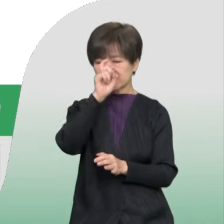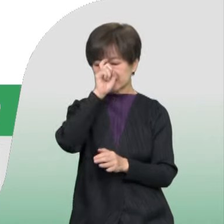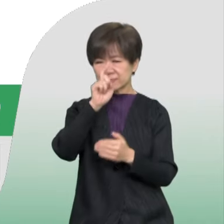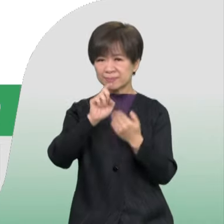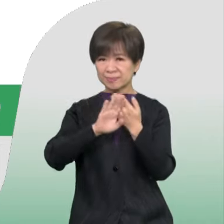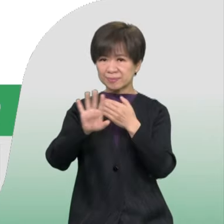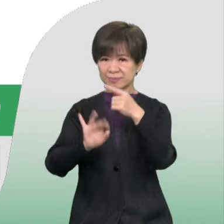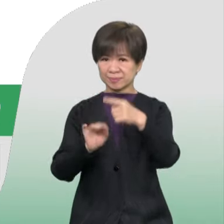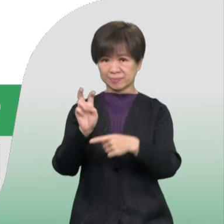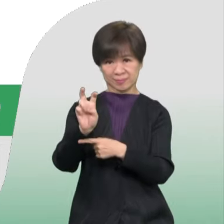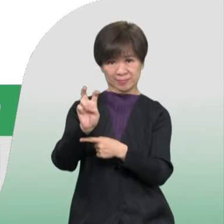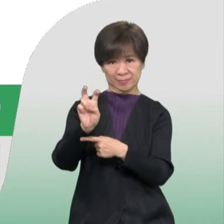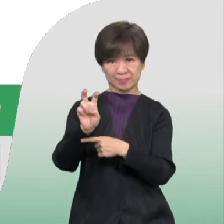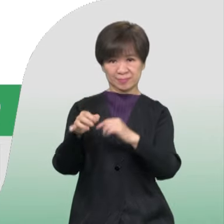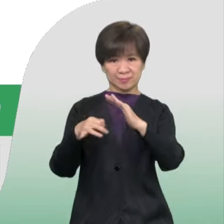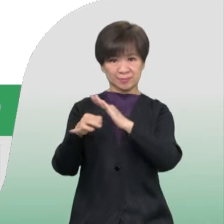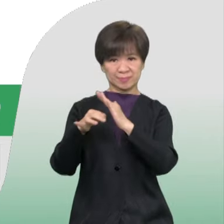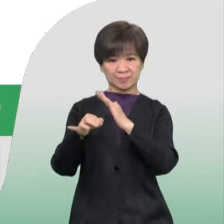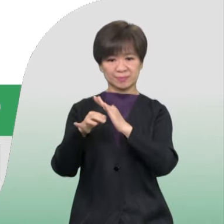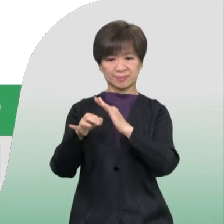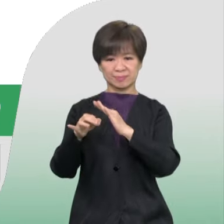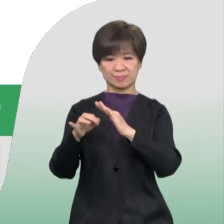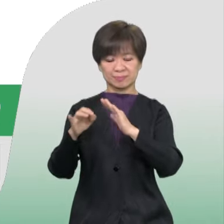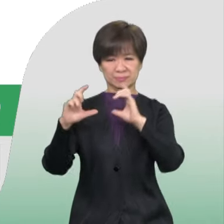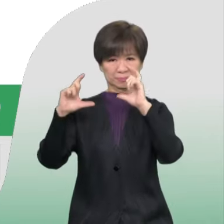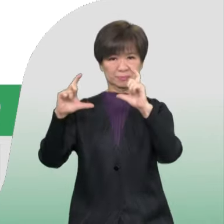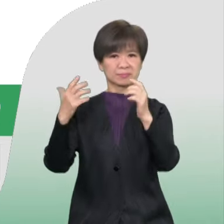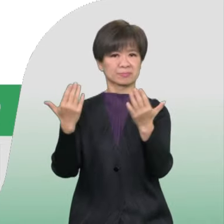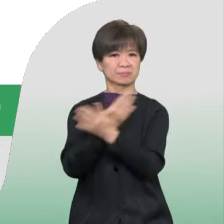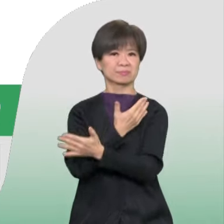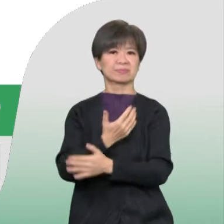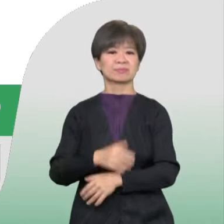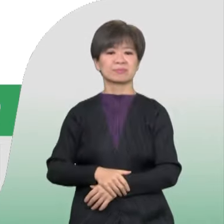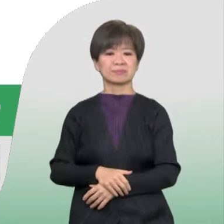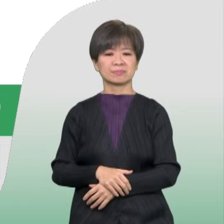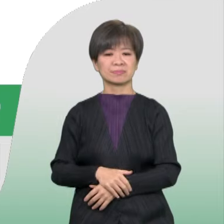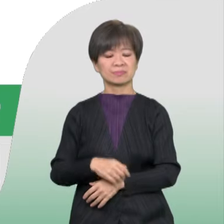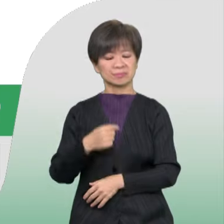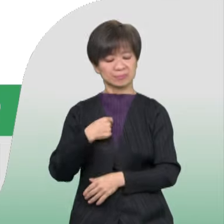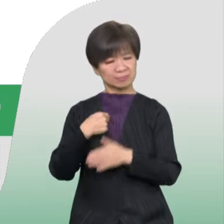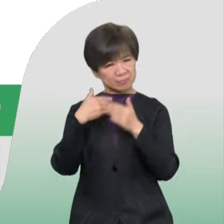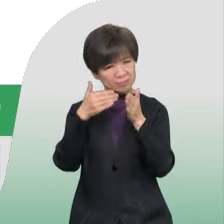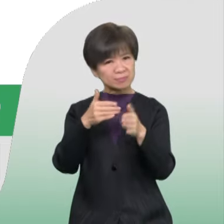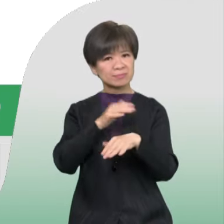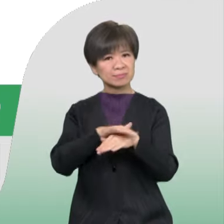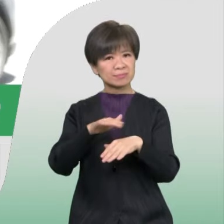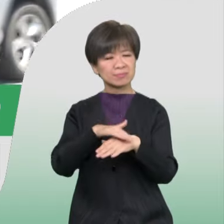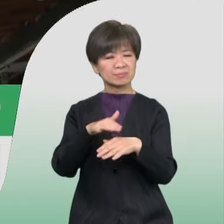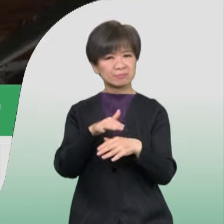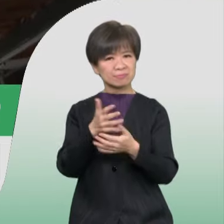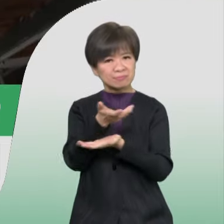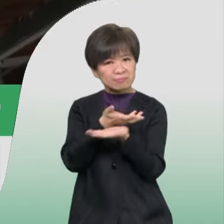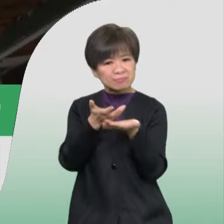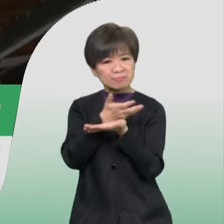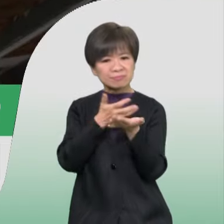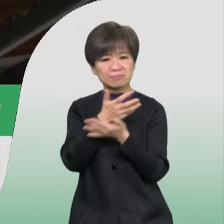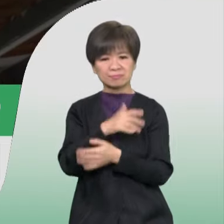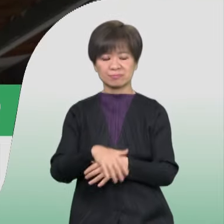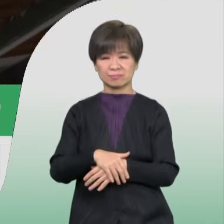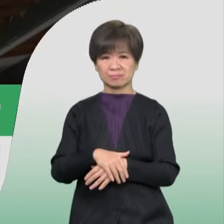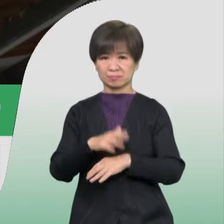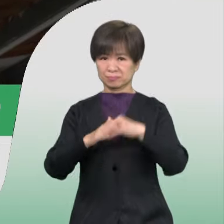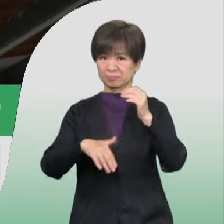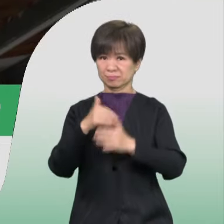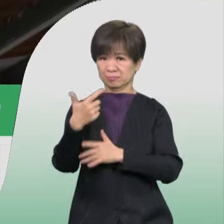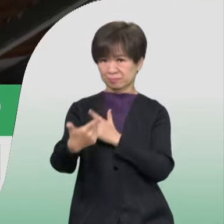的店家能够来装设，我也会来跟店家来协调，大家能配合